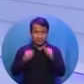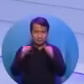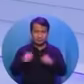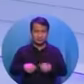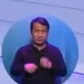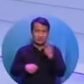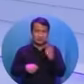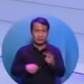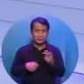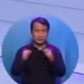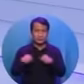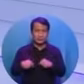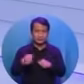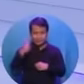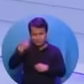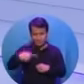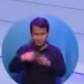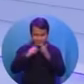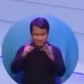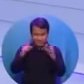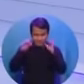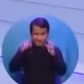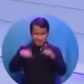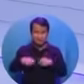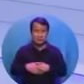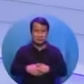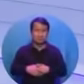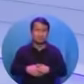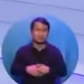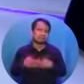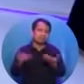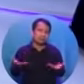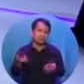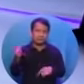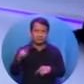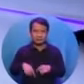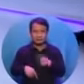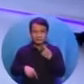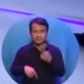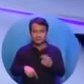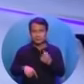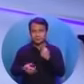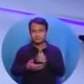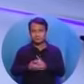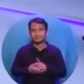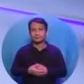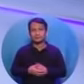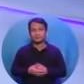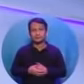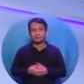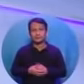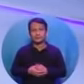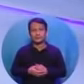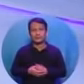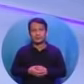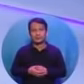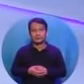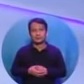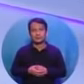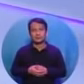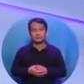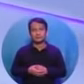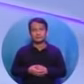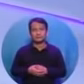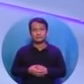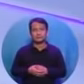lang, kailangan naka-face mask na. O sabi, dahil kung hindi, your subscriber cannot be reached. Please try again later. Sabi pa nung barangita, pag nakita